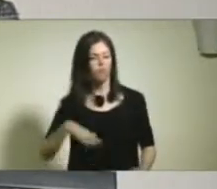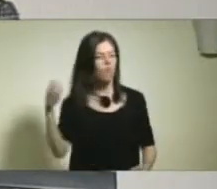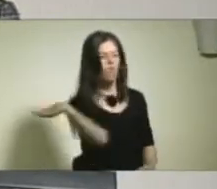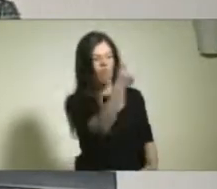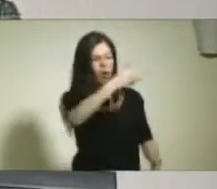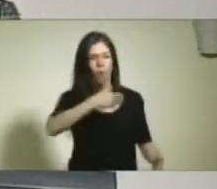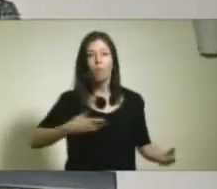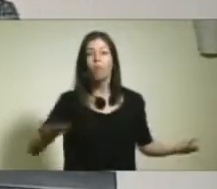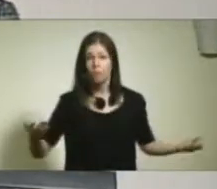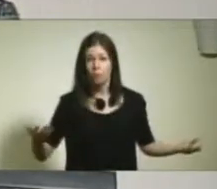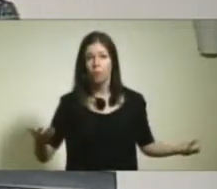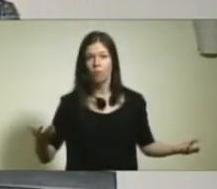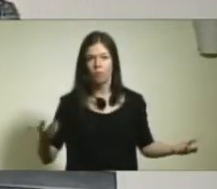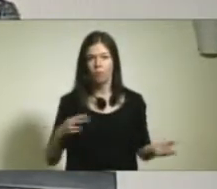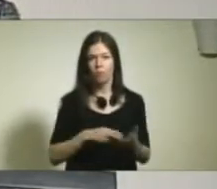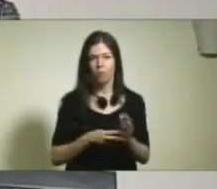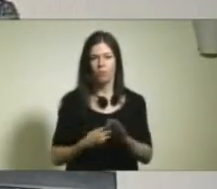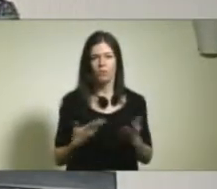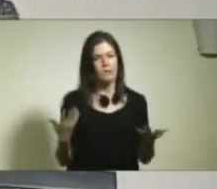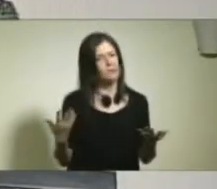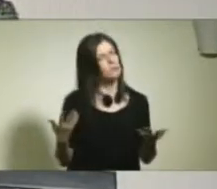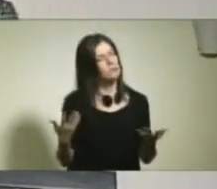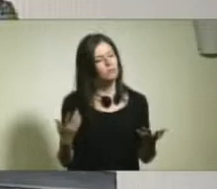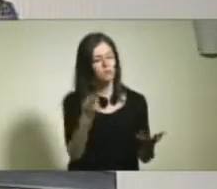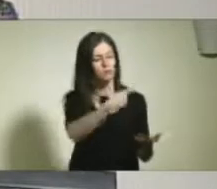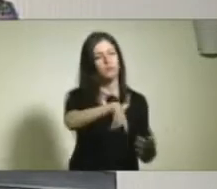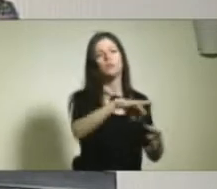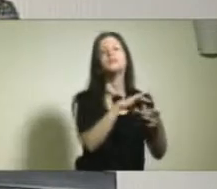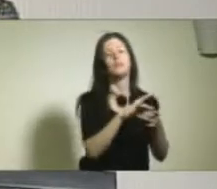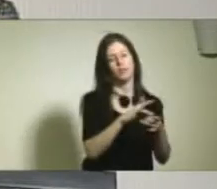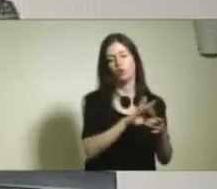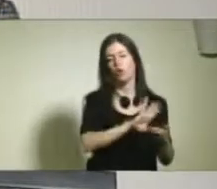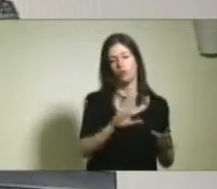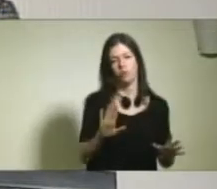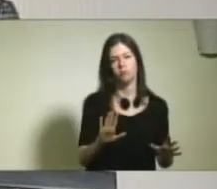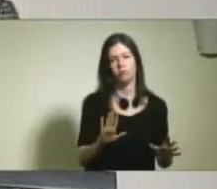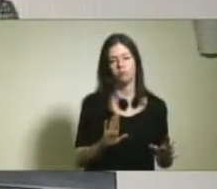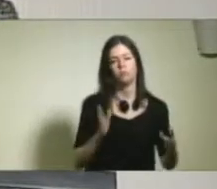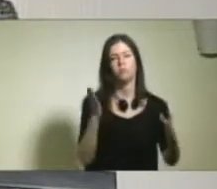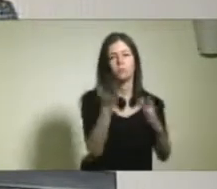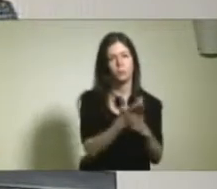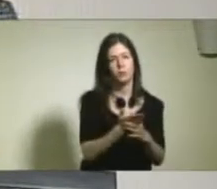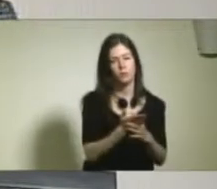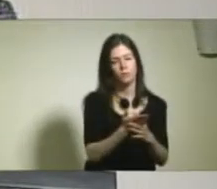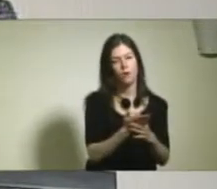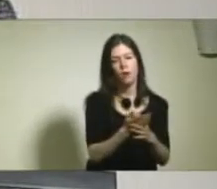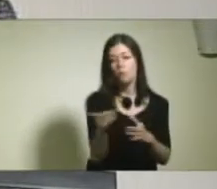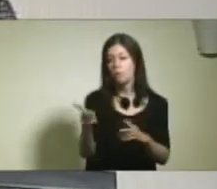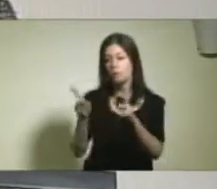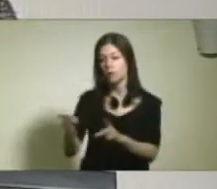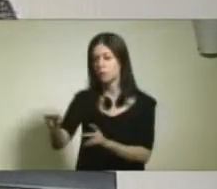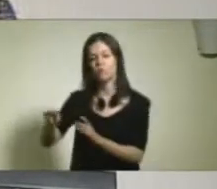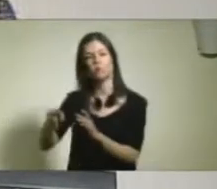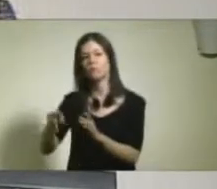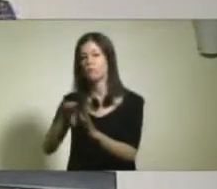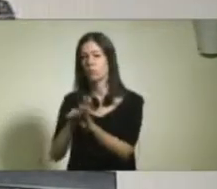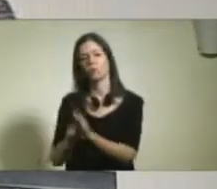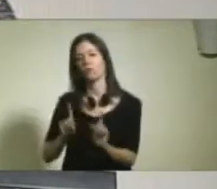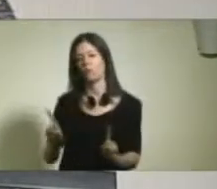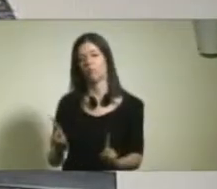claques, etc. Donc ça, syndicalement, on intervient énormément contre les incivilités pour